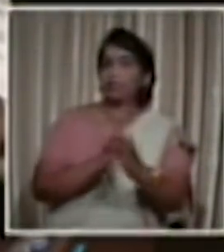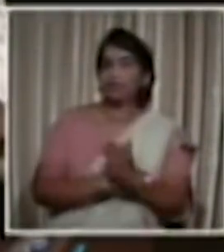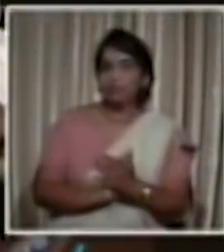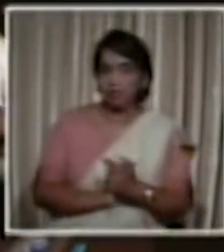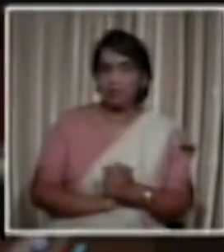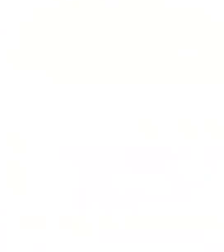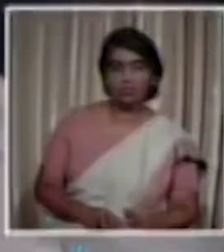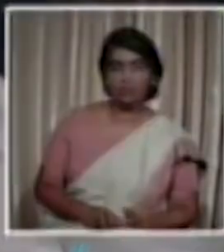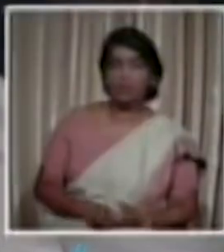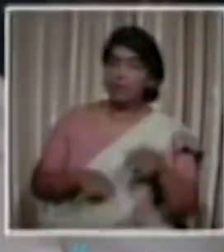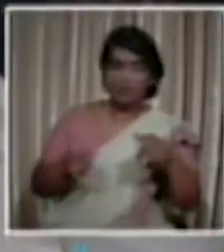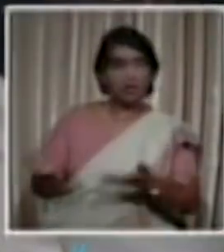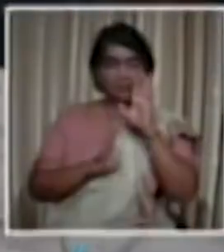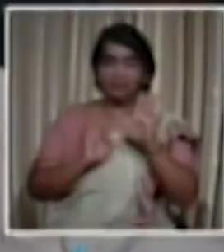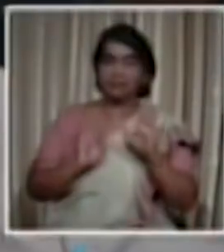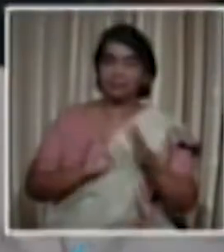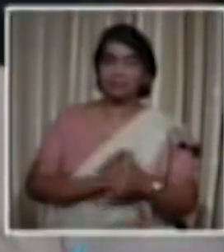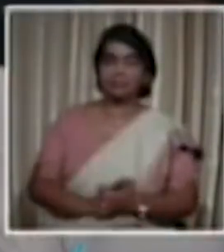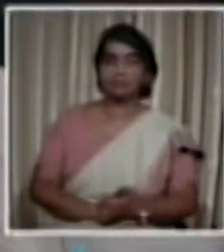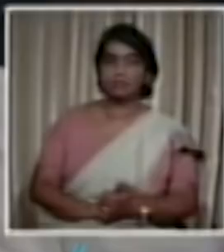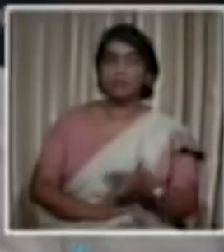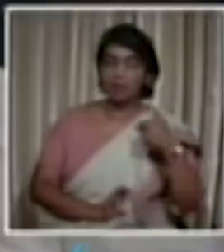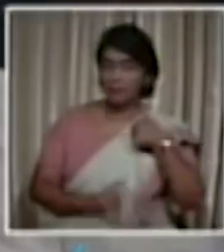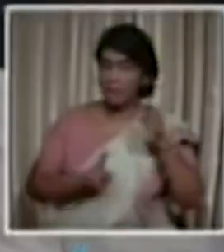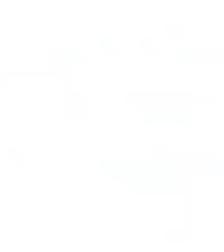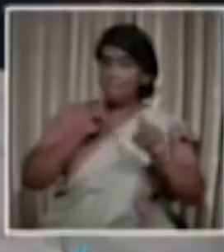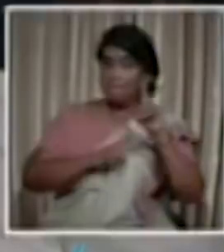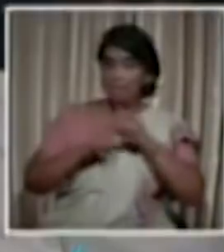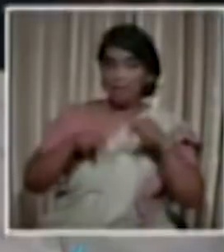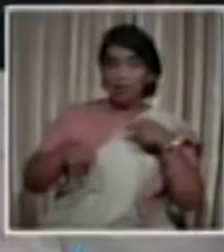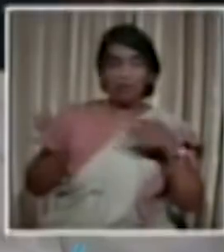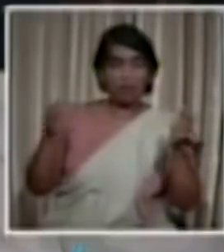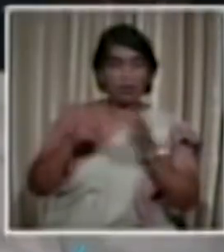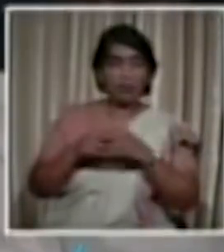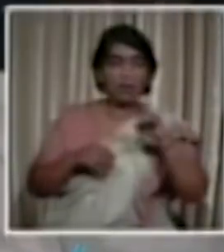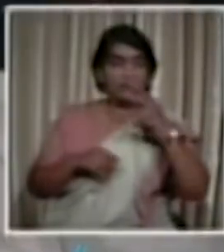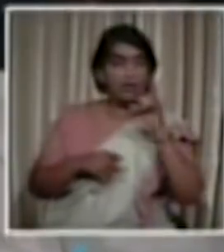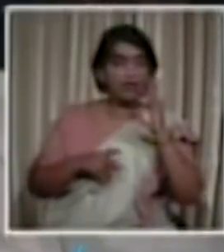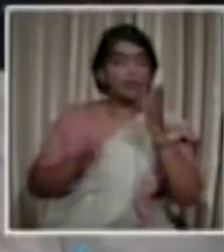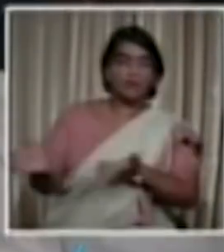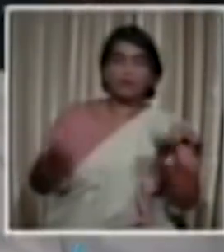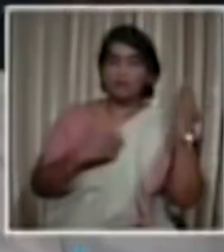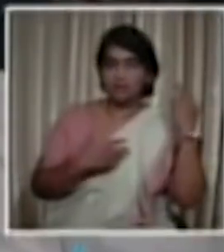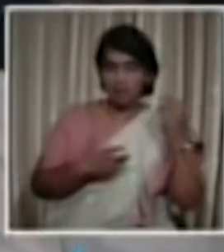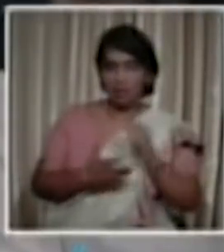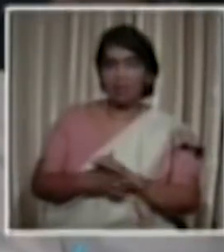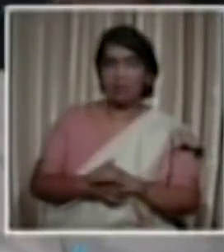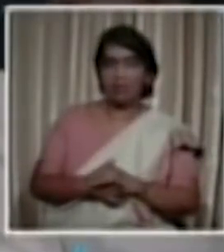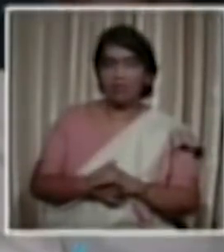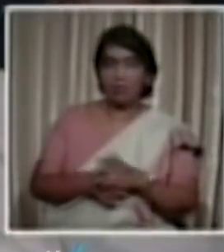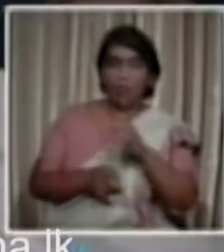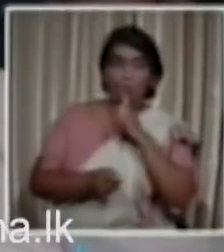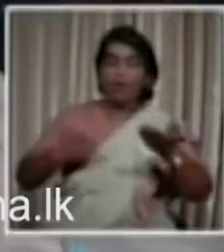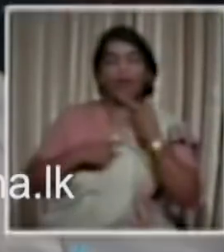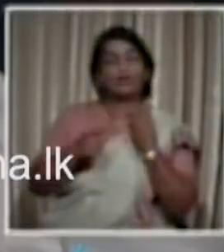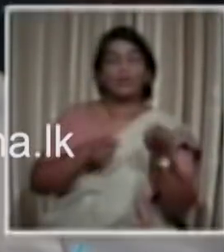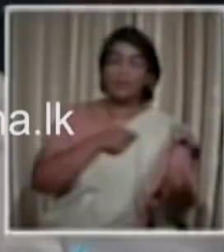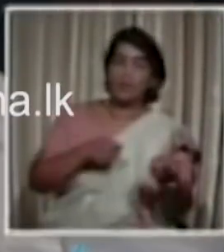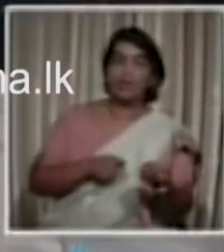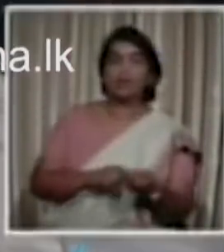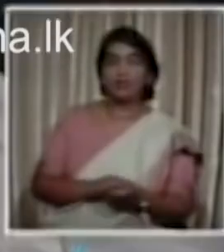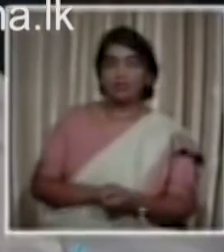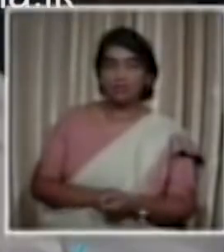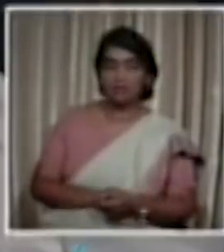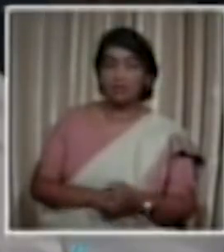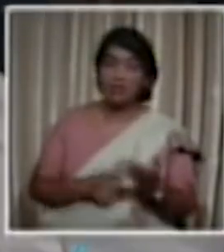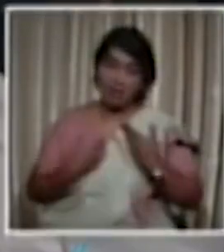හොඳට මතක තියාගන්න ප්‍රධානායකතුමනි අපි මේ පාර්ලිමේන්තුව දැන් වහලා 225 යංග ගෝල් බේස් එක ගාවට කට්ටියනම් පොදිය ගන්න වෙන්නේ තමාරු